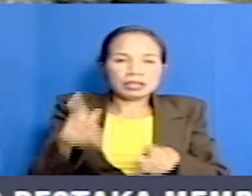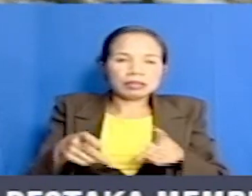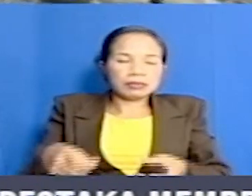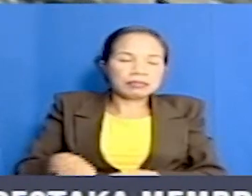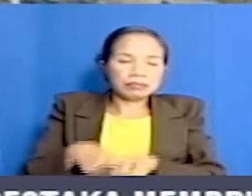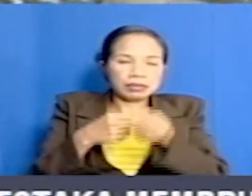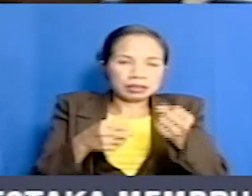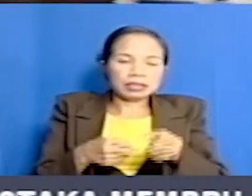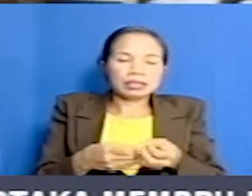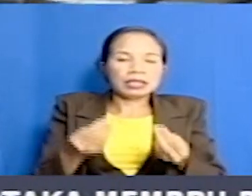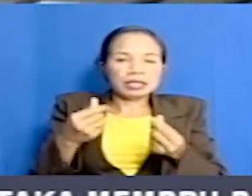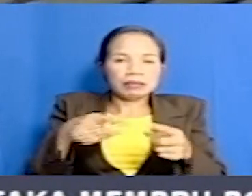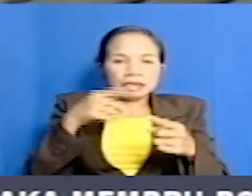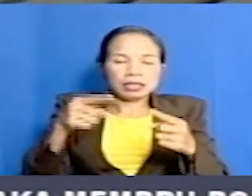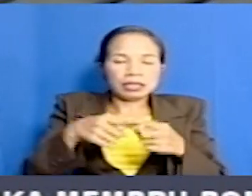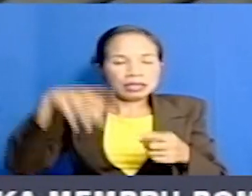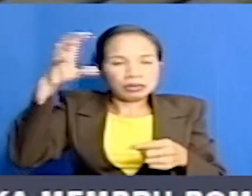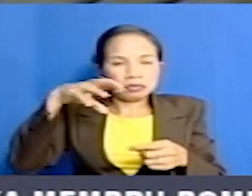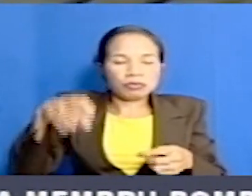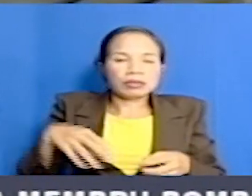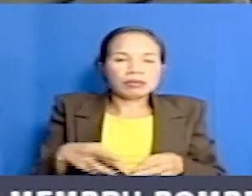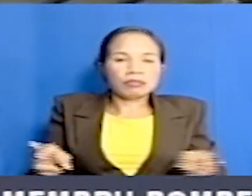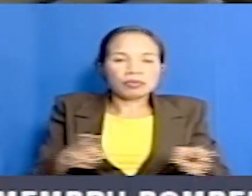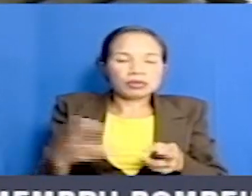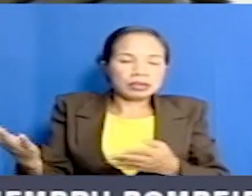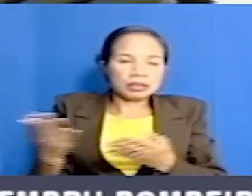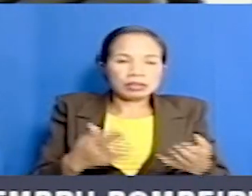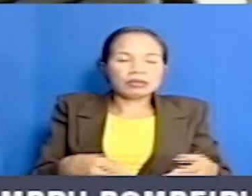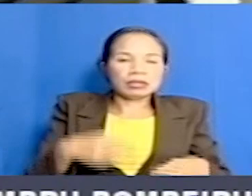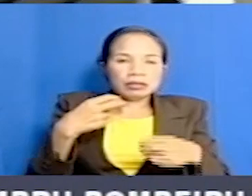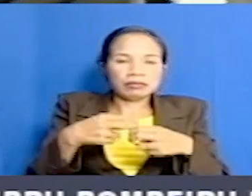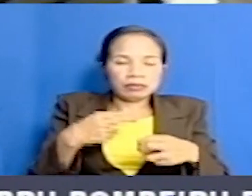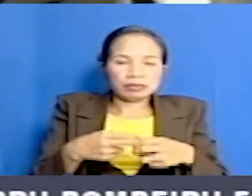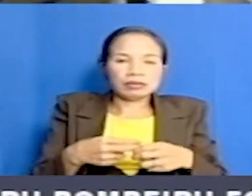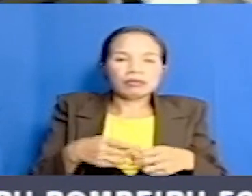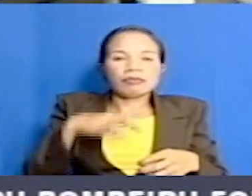hene no en hira udang mota selori ho dia mosu lisu